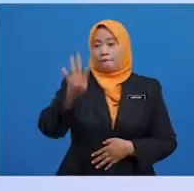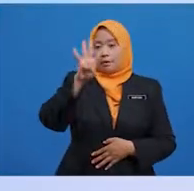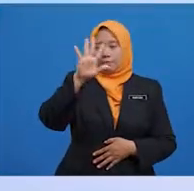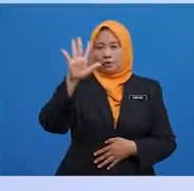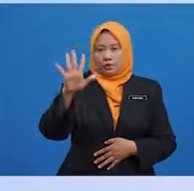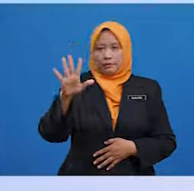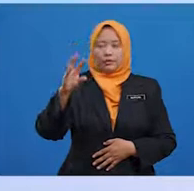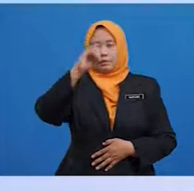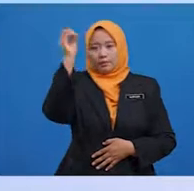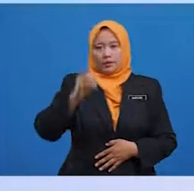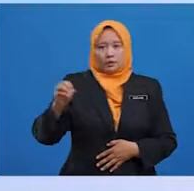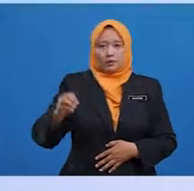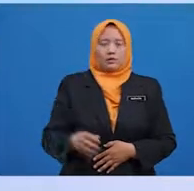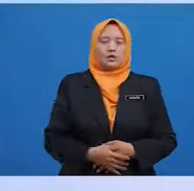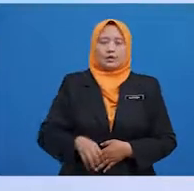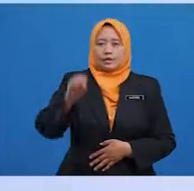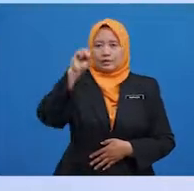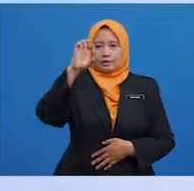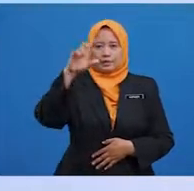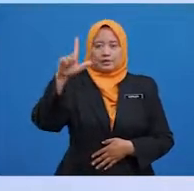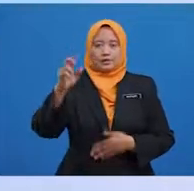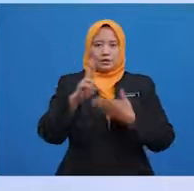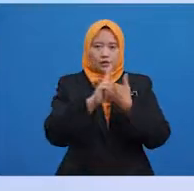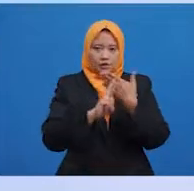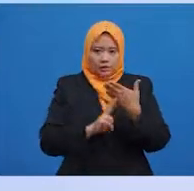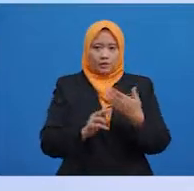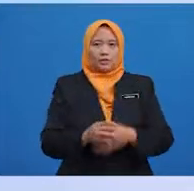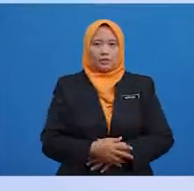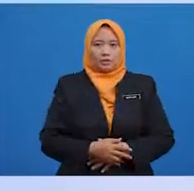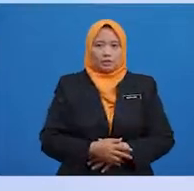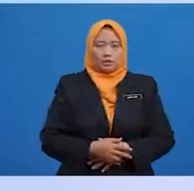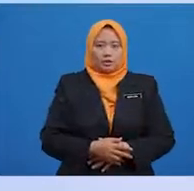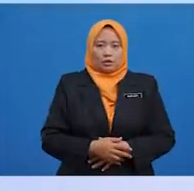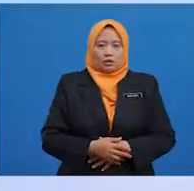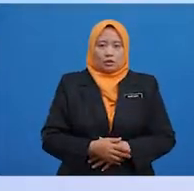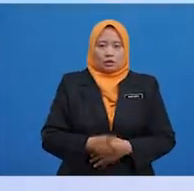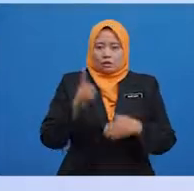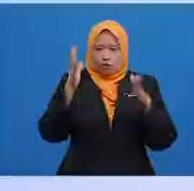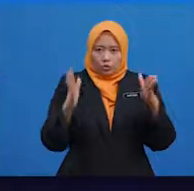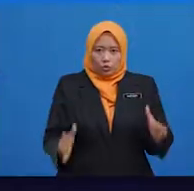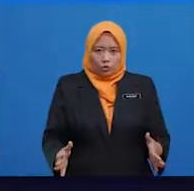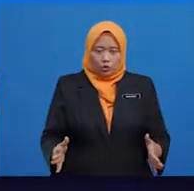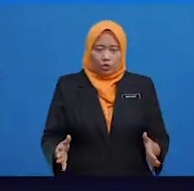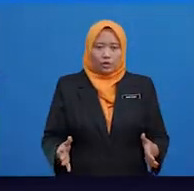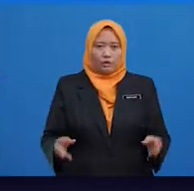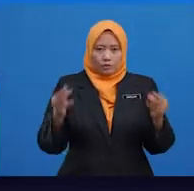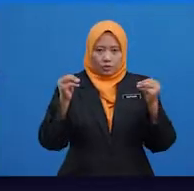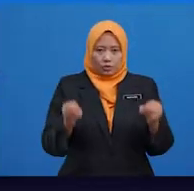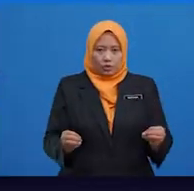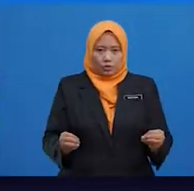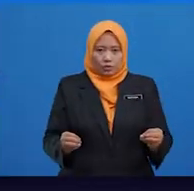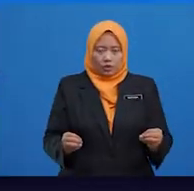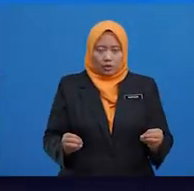darah. Seorang manusia yang mempunyai berat badan 70 kilo mempunyai